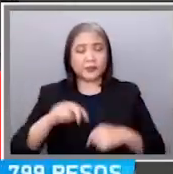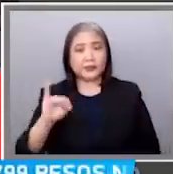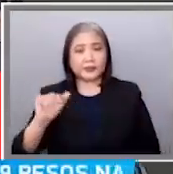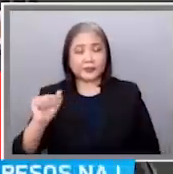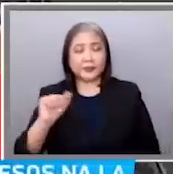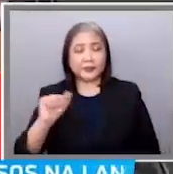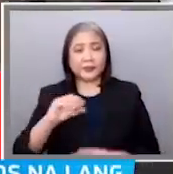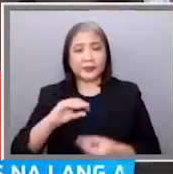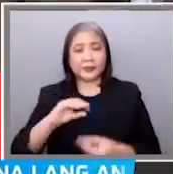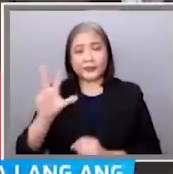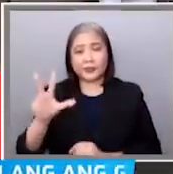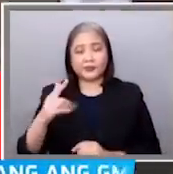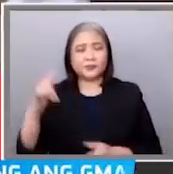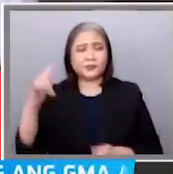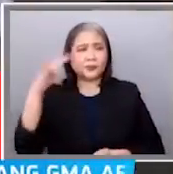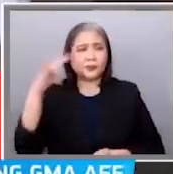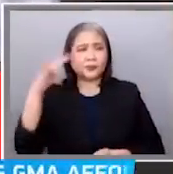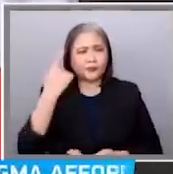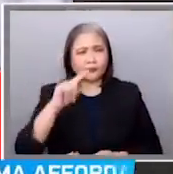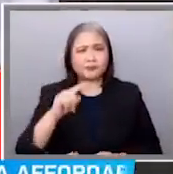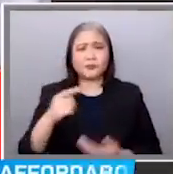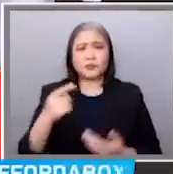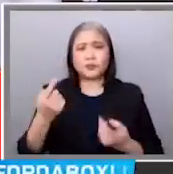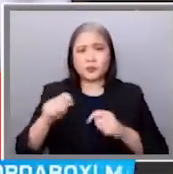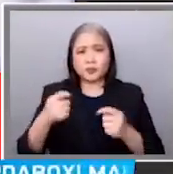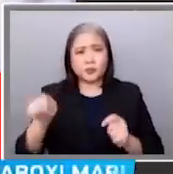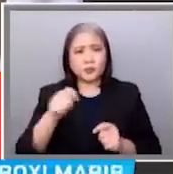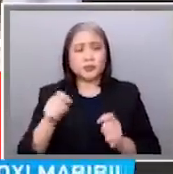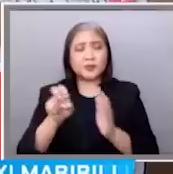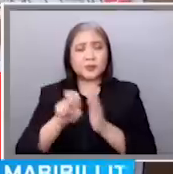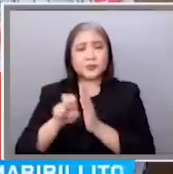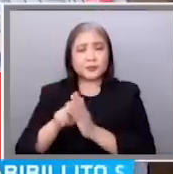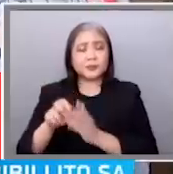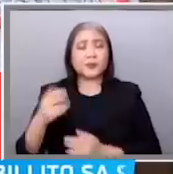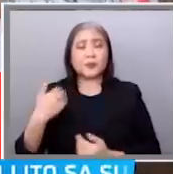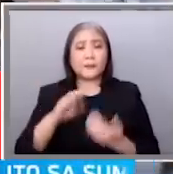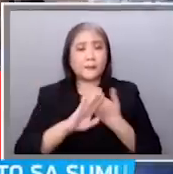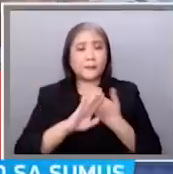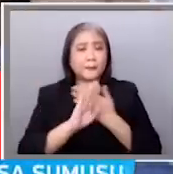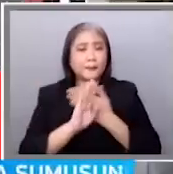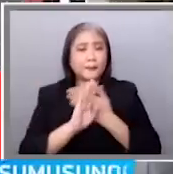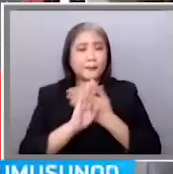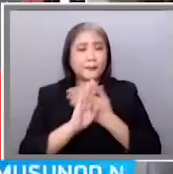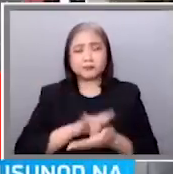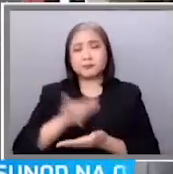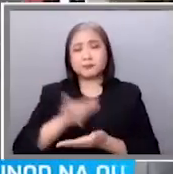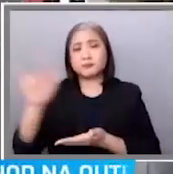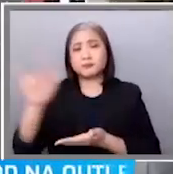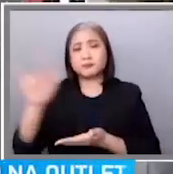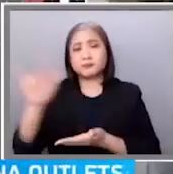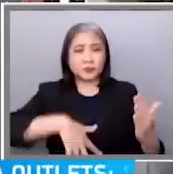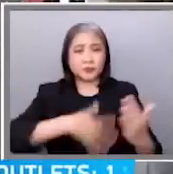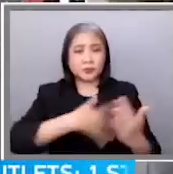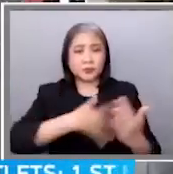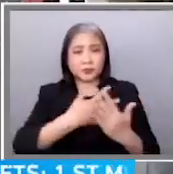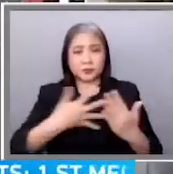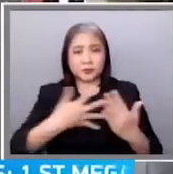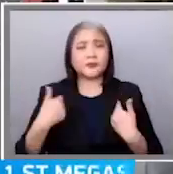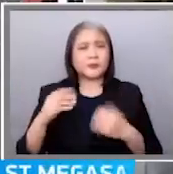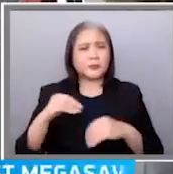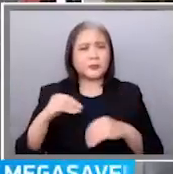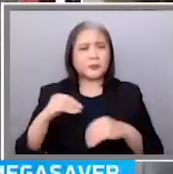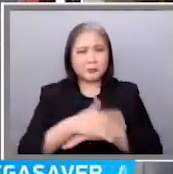sa patuloy na pagsisikap ng mga airlines na ibalik sa normal ang mga flight schedules na naapektuhan ng nagdaang